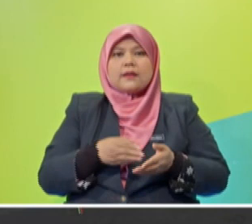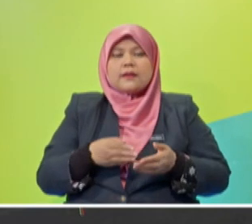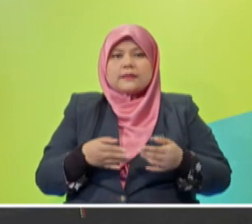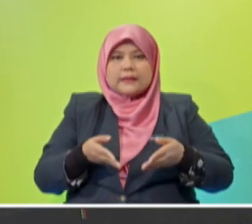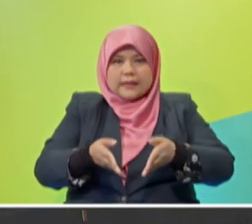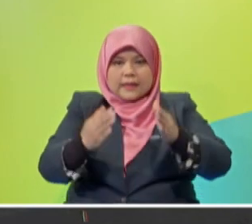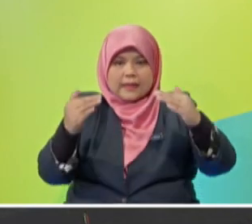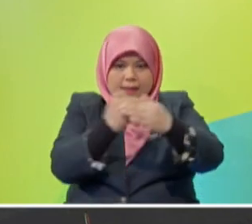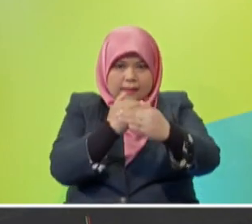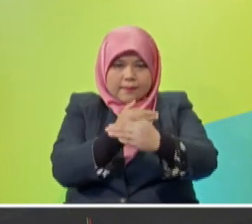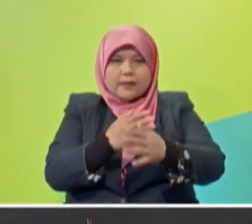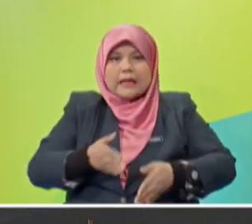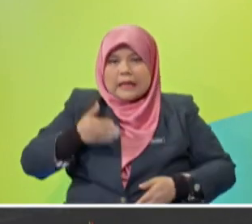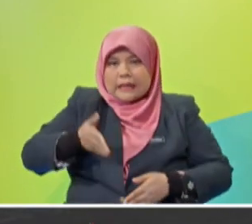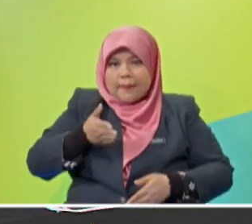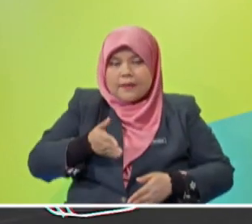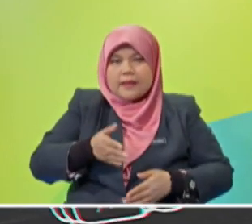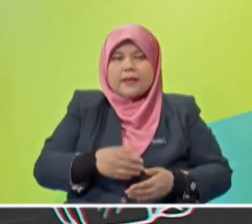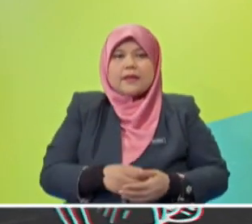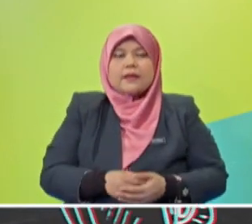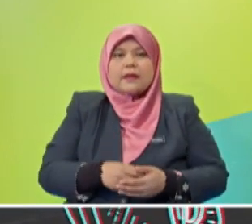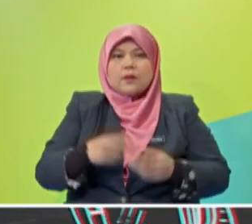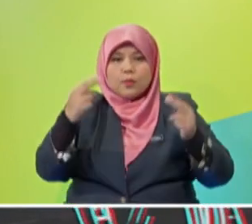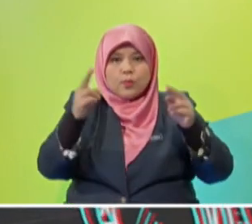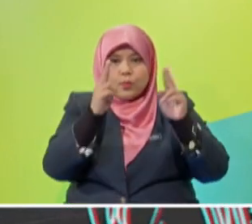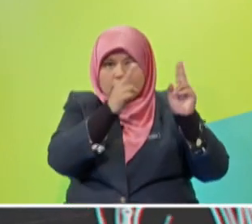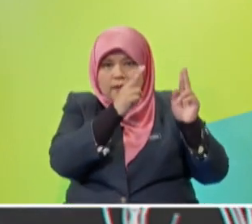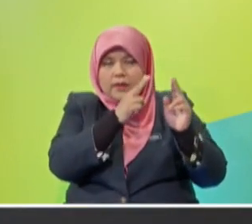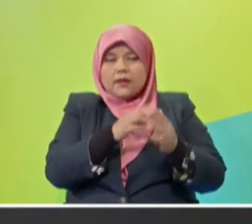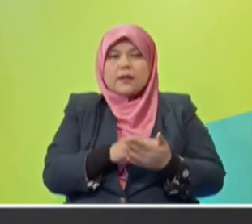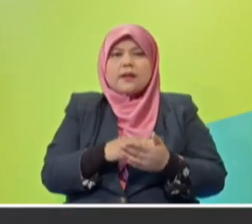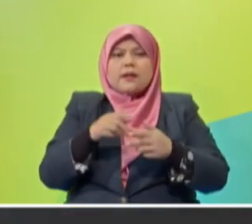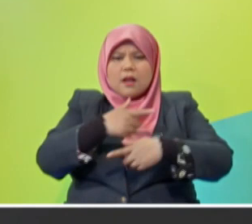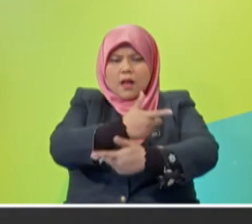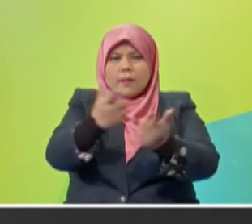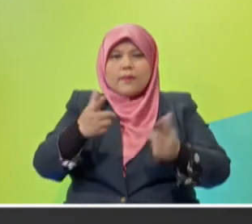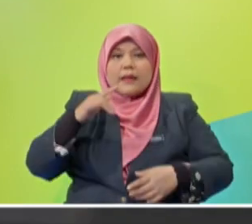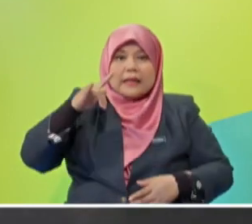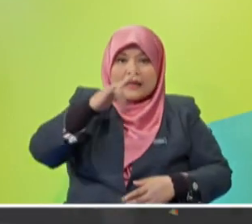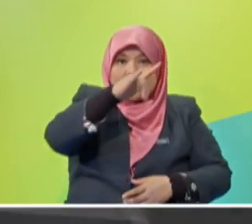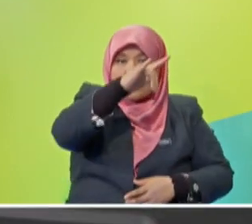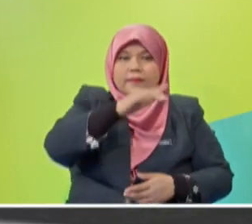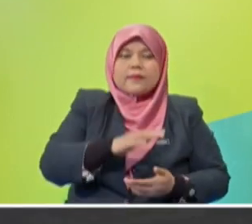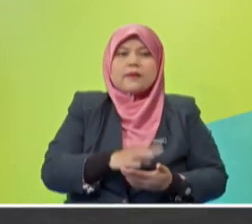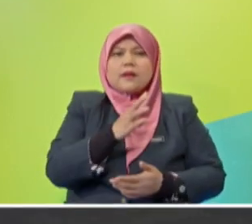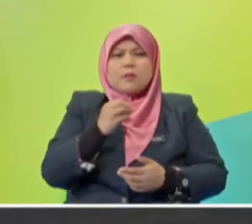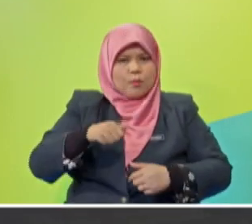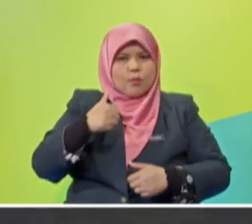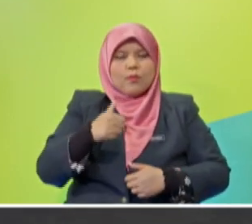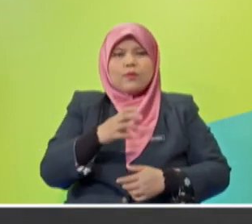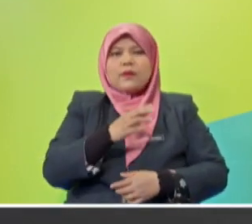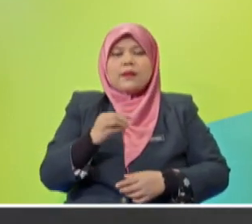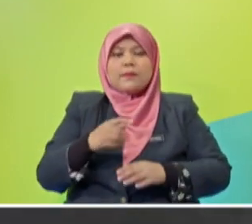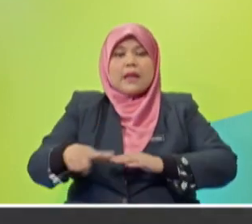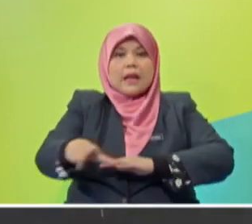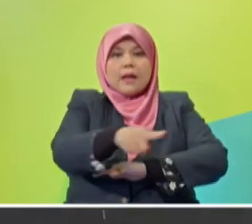raya, jalan kereta api, okey, pengangkutan udara, kita ada lapangan terbang yang sangat hebat. Dan juga kita ada pelabuhan, contohnya